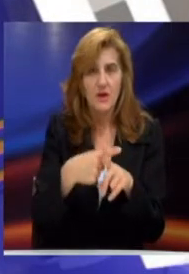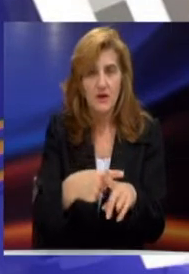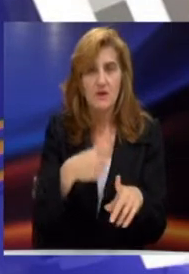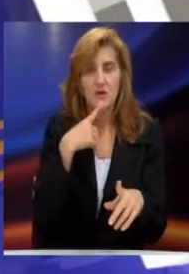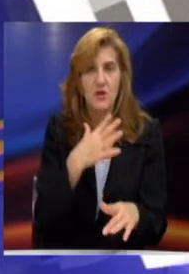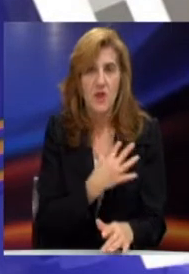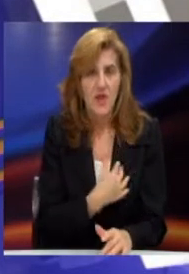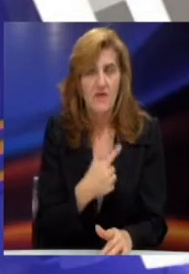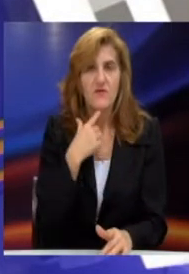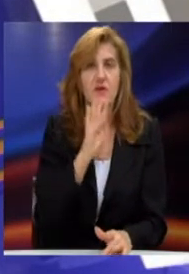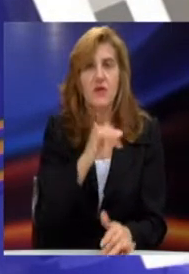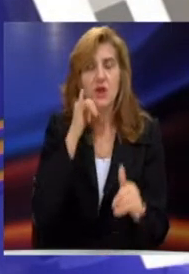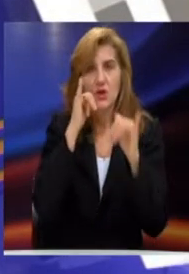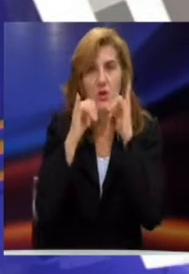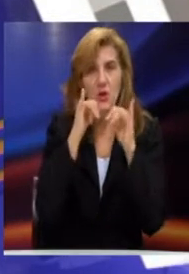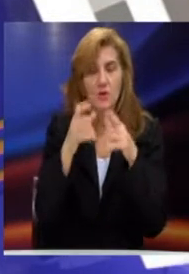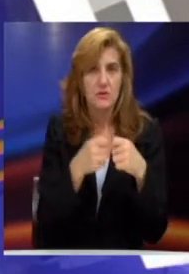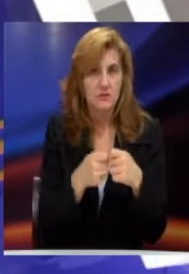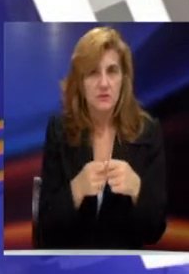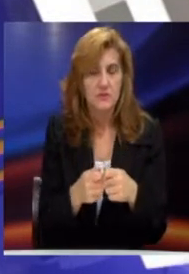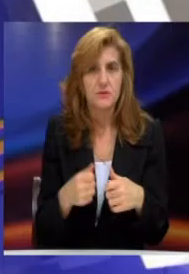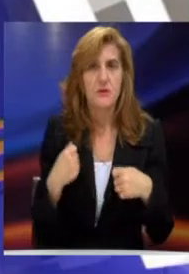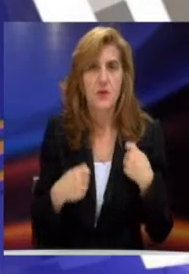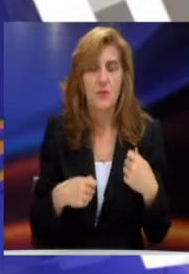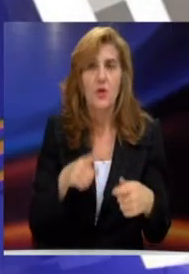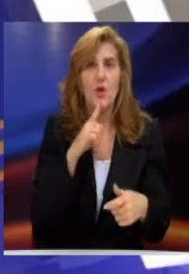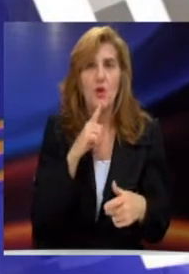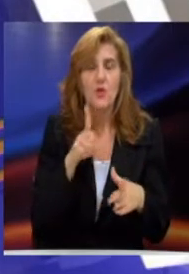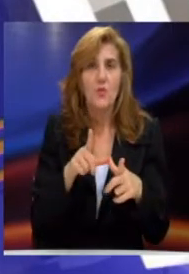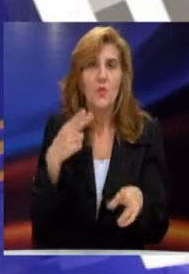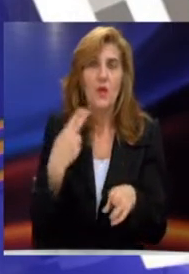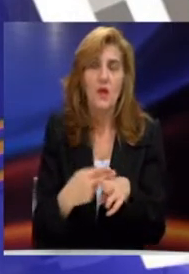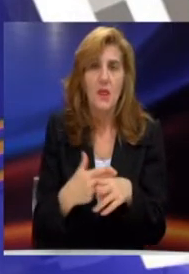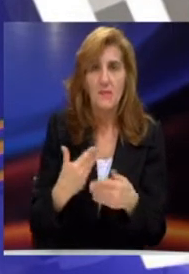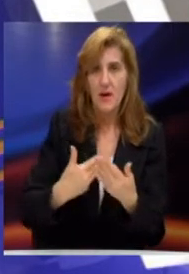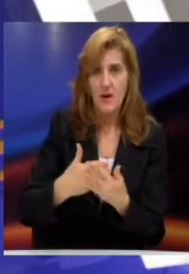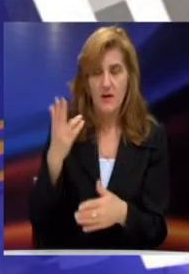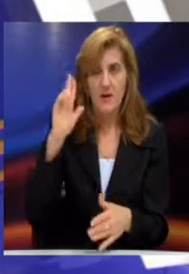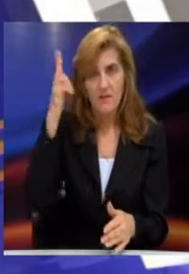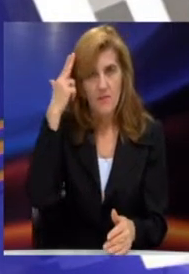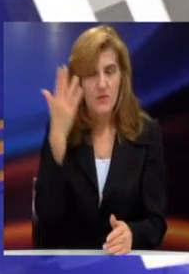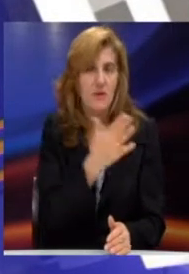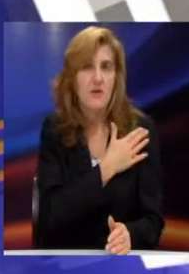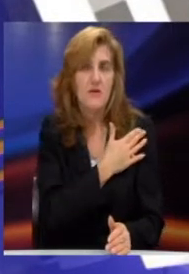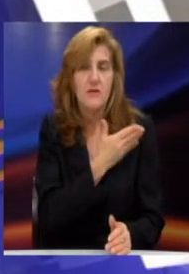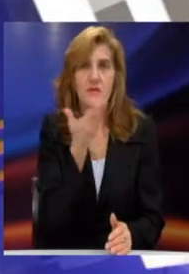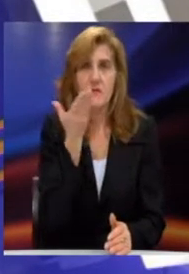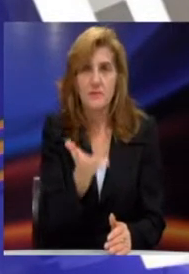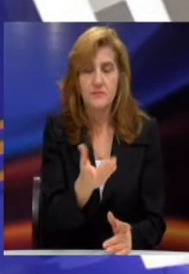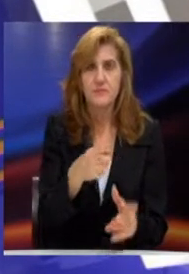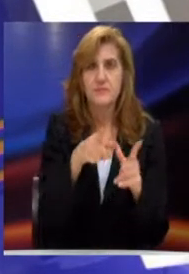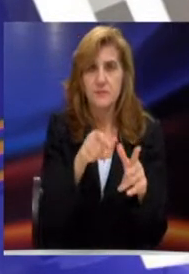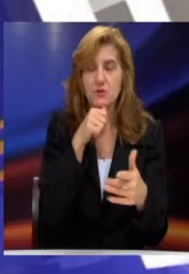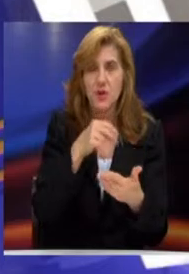županije iz Hrvatske i njihove turističke organizacije Subotičanima koji je u ime grada primio gradonačelnik Jene Maglej. Pored